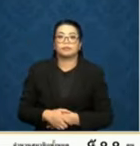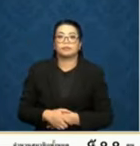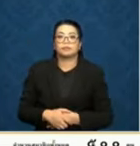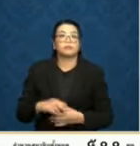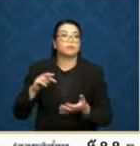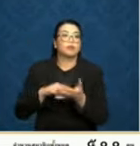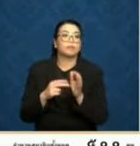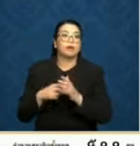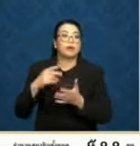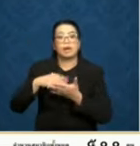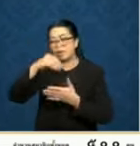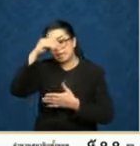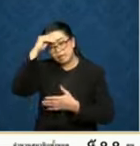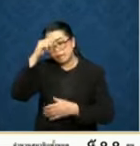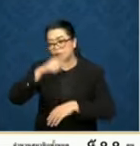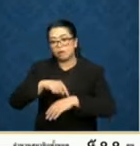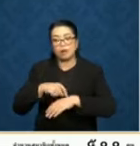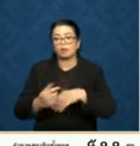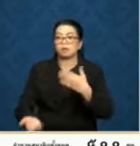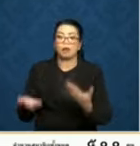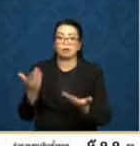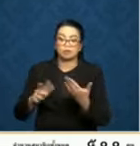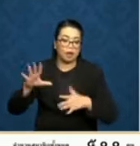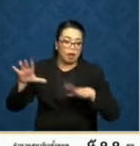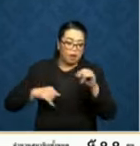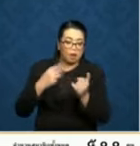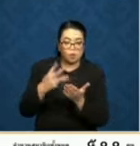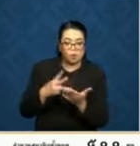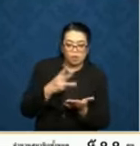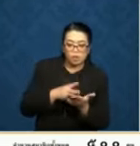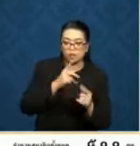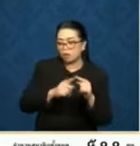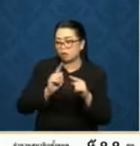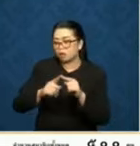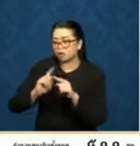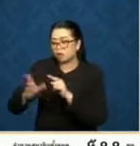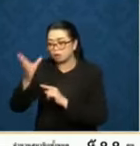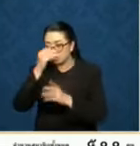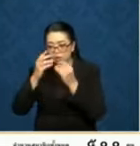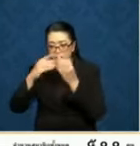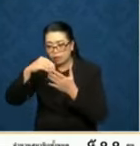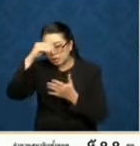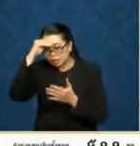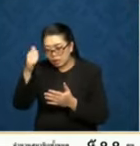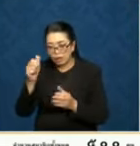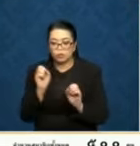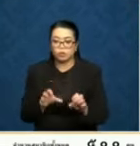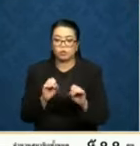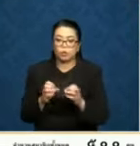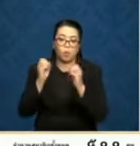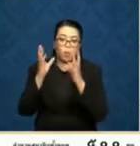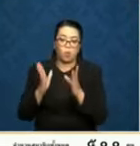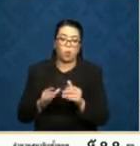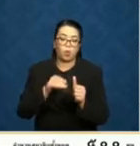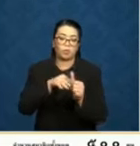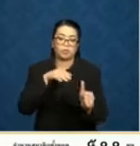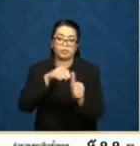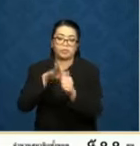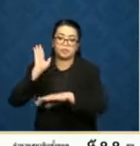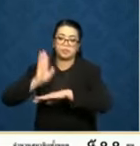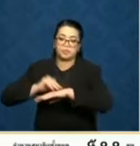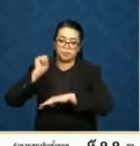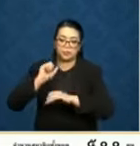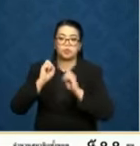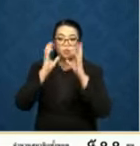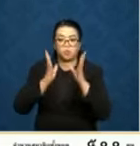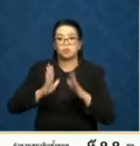พทฟอมนี้จะนำเอา คอนเทนต์วิชาการต่าง ที่สอนโยครูชั้นนำของประเทศที่